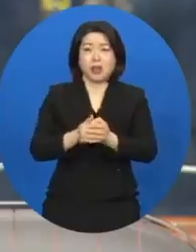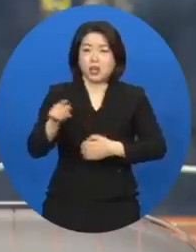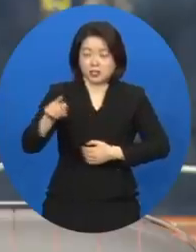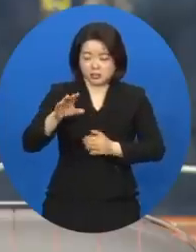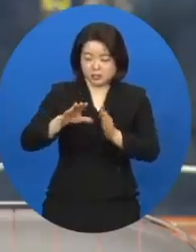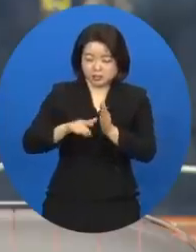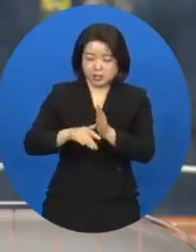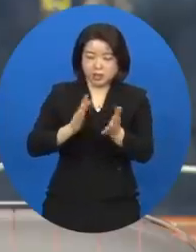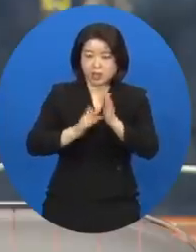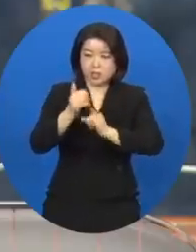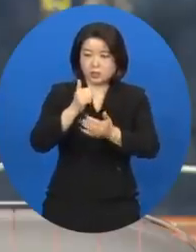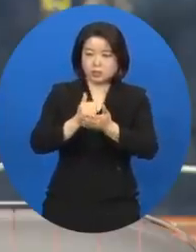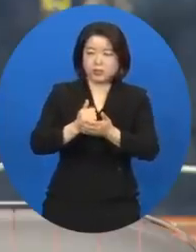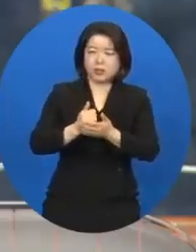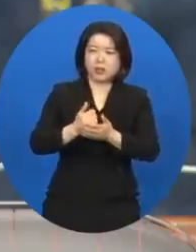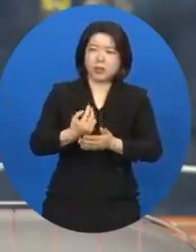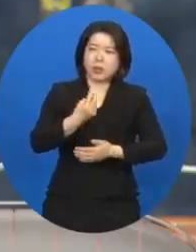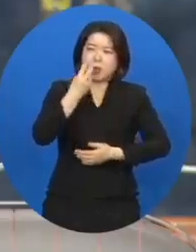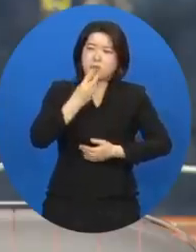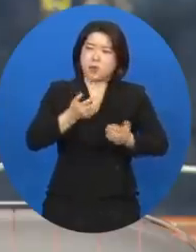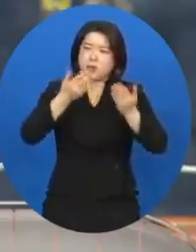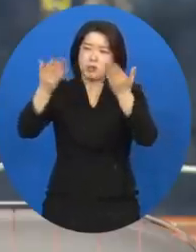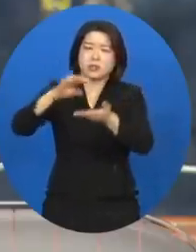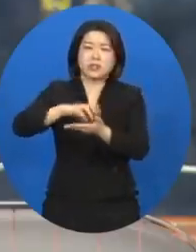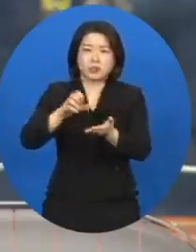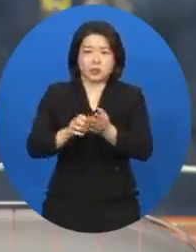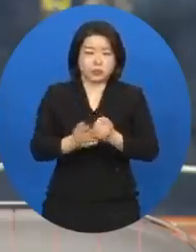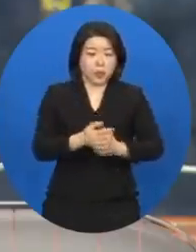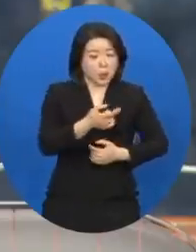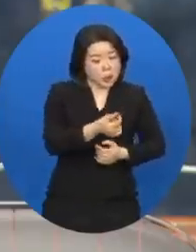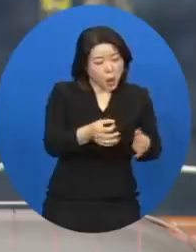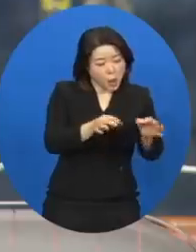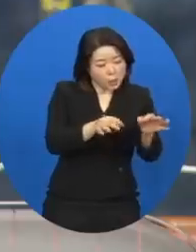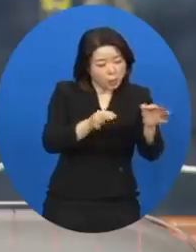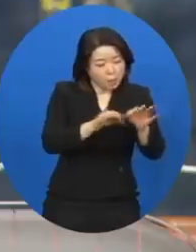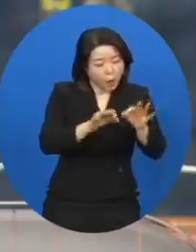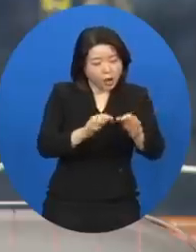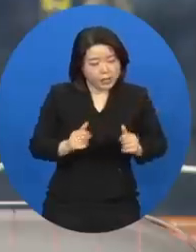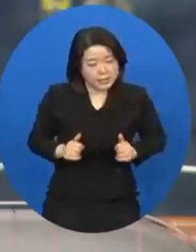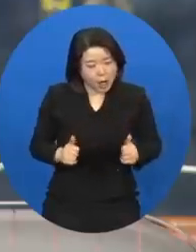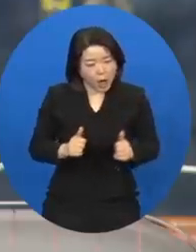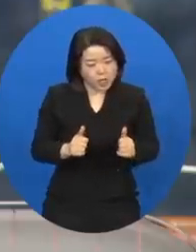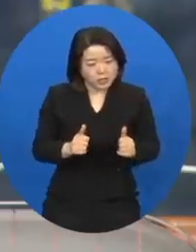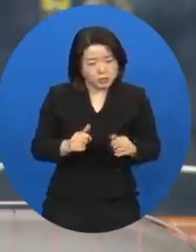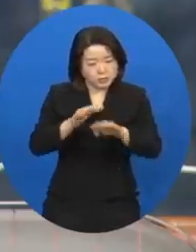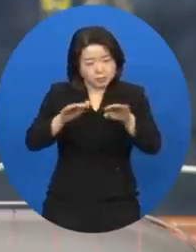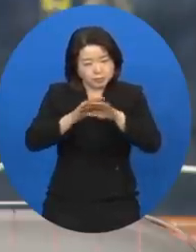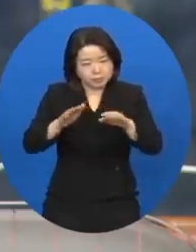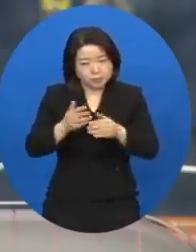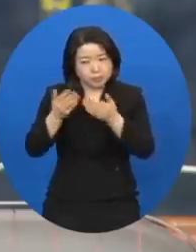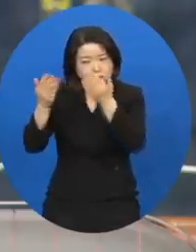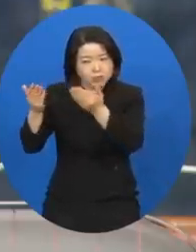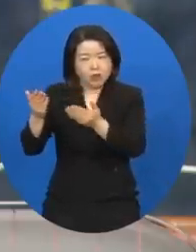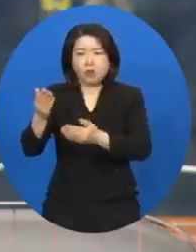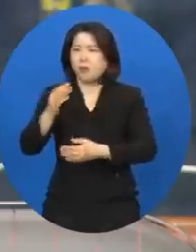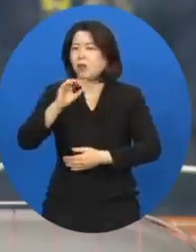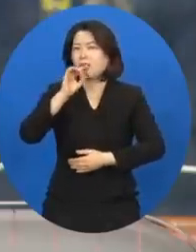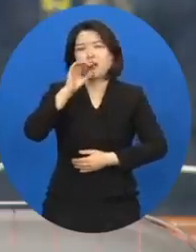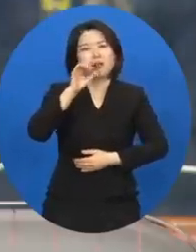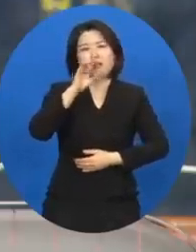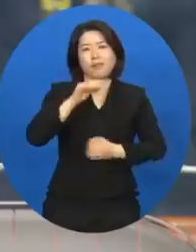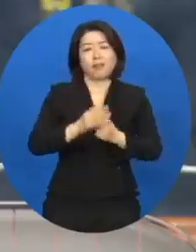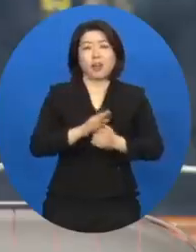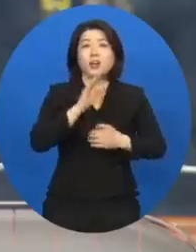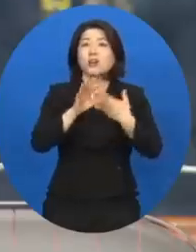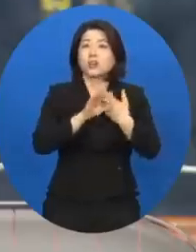걸어야 했습니다. 우리가 그저 조금 모아서 열심히 노력해서 해결할 수 있는 거라면 그렇다면 아마 그렇게